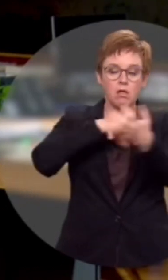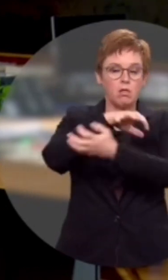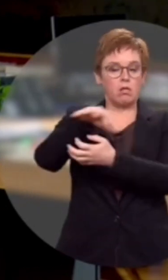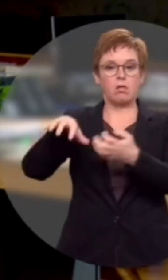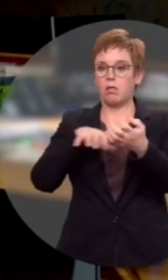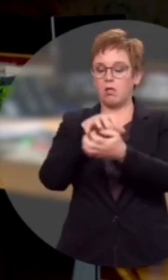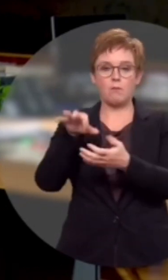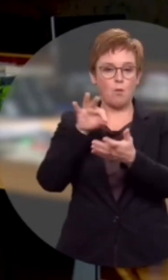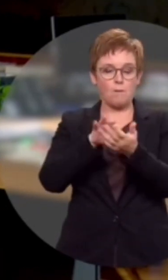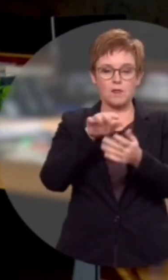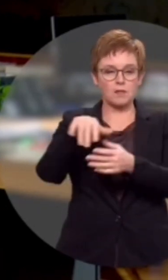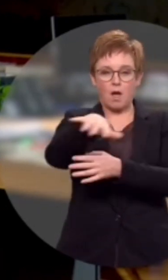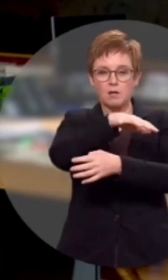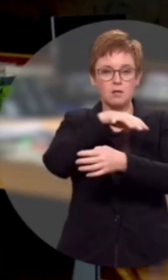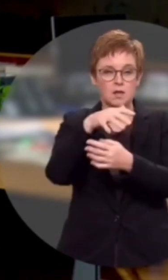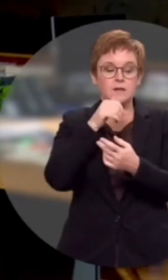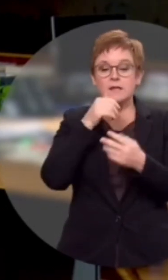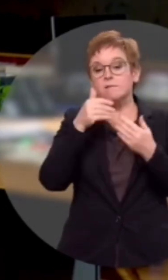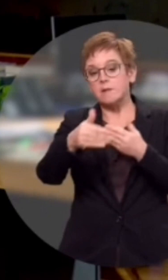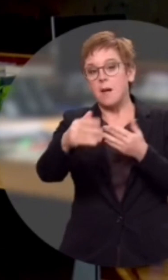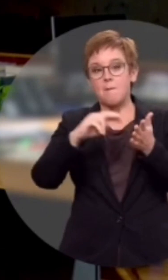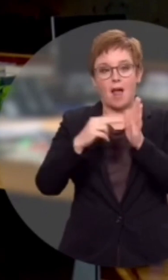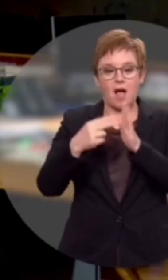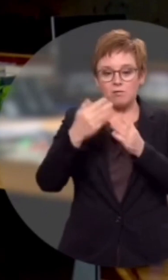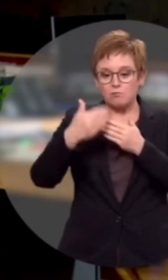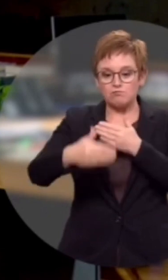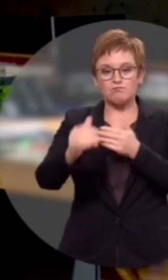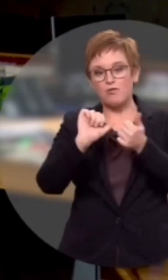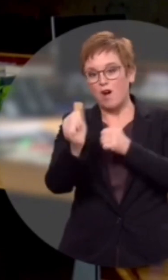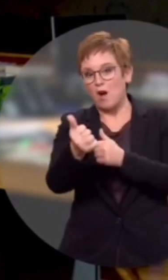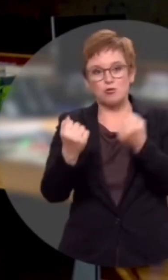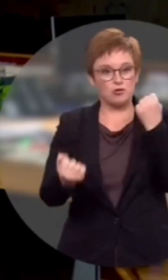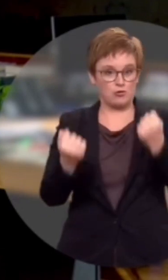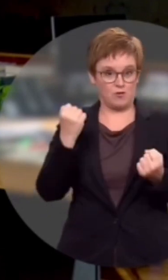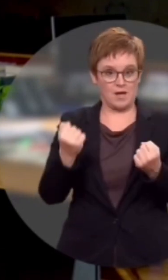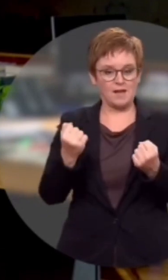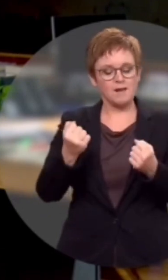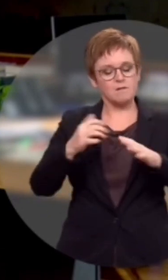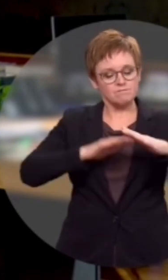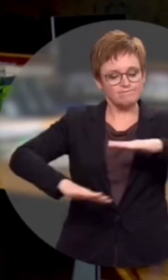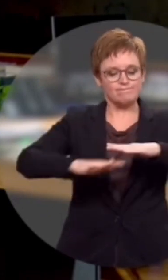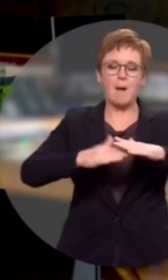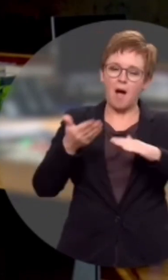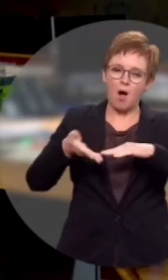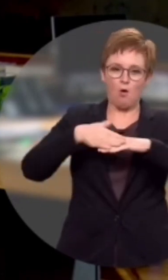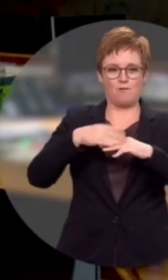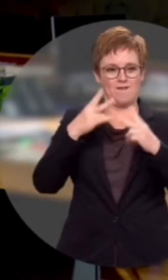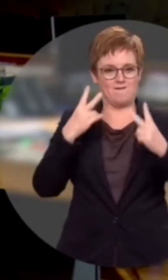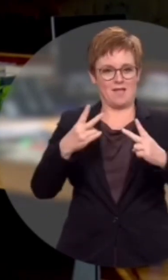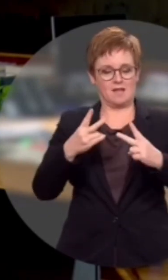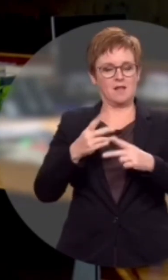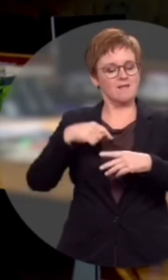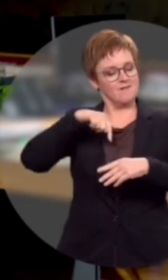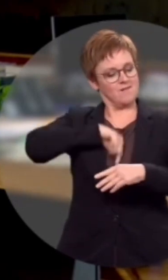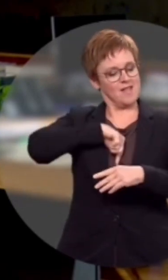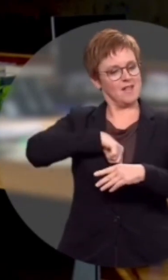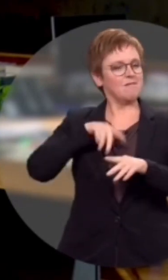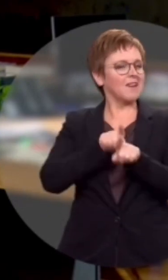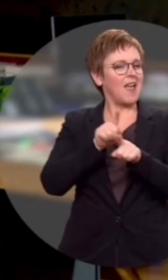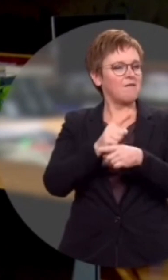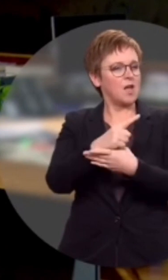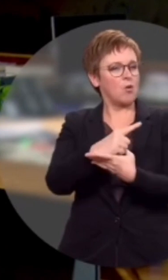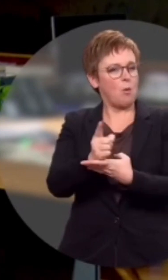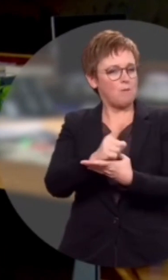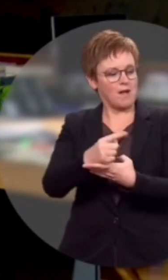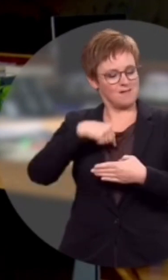und unvorhersehbarer scheint, brauchen wir einen starken inneren Kompass, Prinzipien,